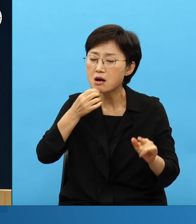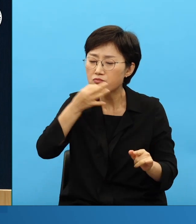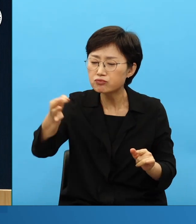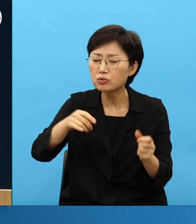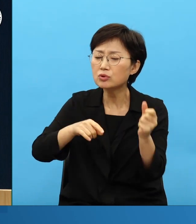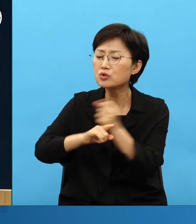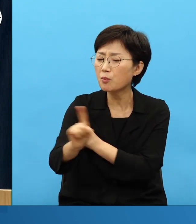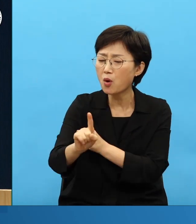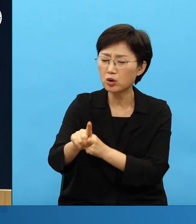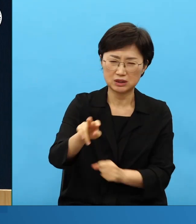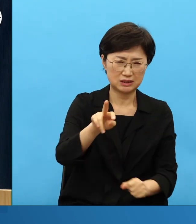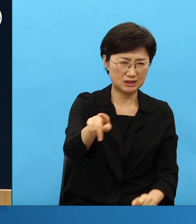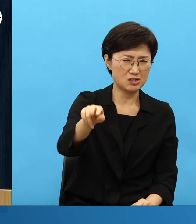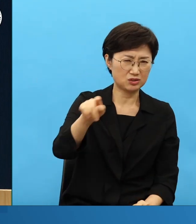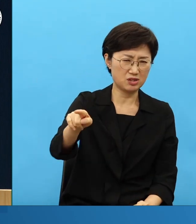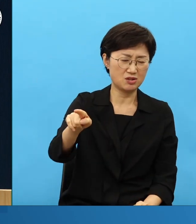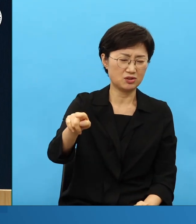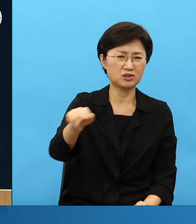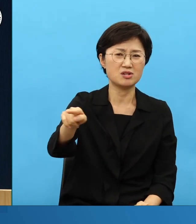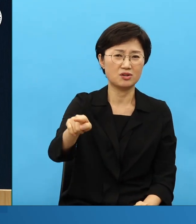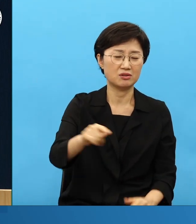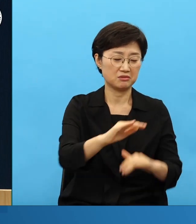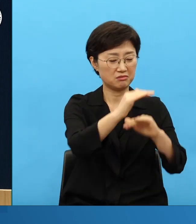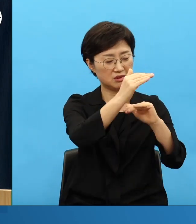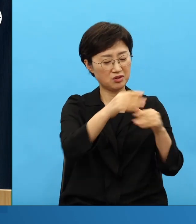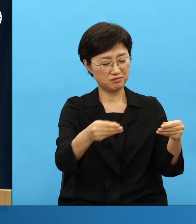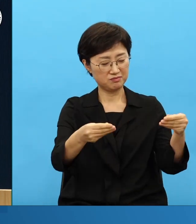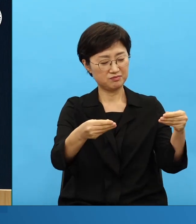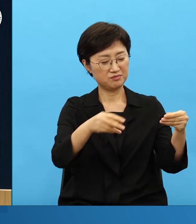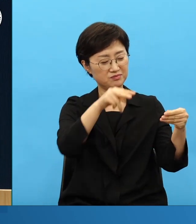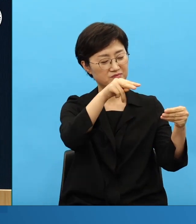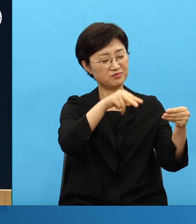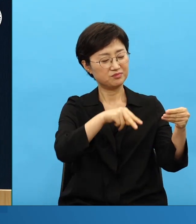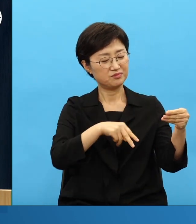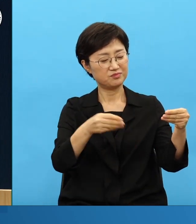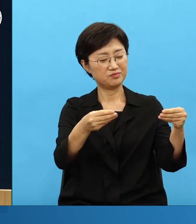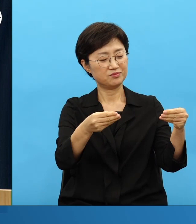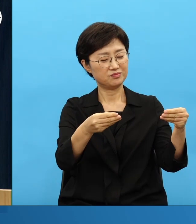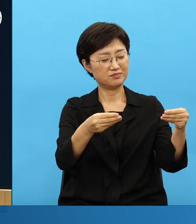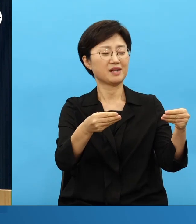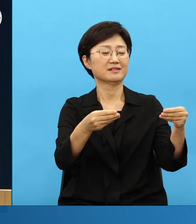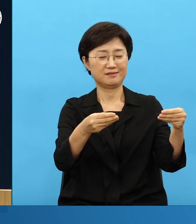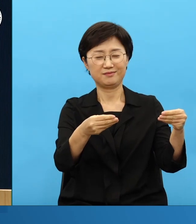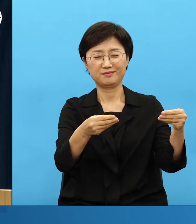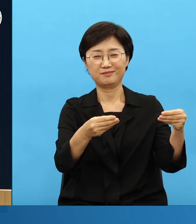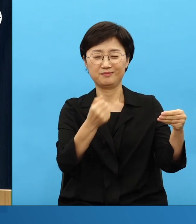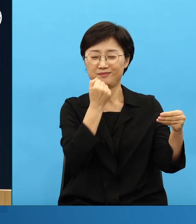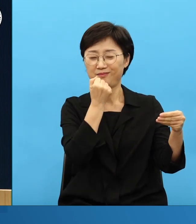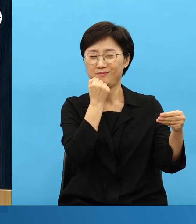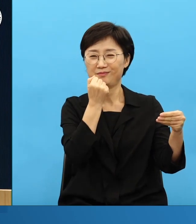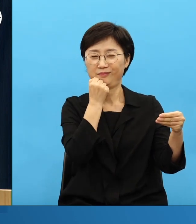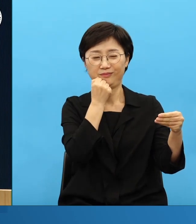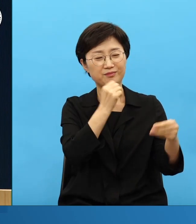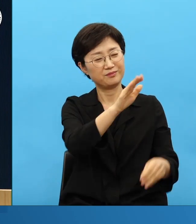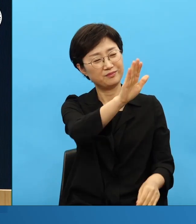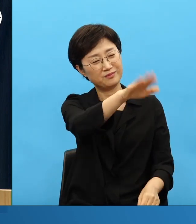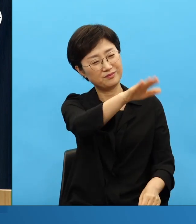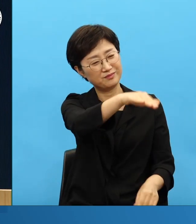this day is Christmas? 요지는 그겁니다. That was their main point. 그래서 제가